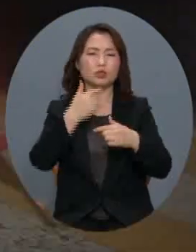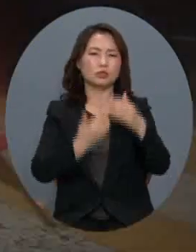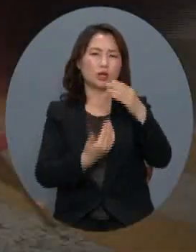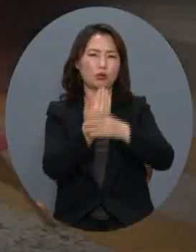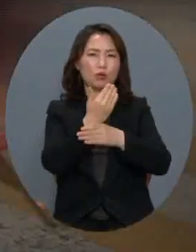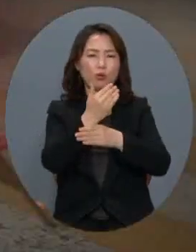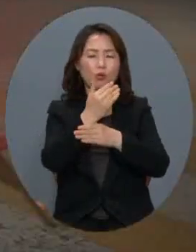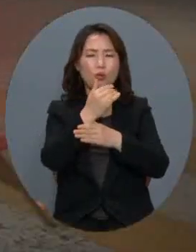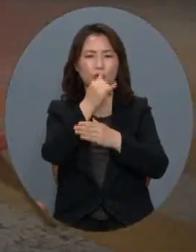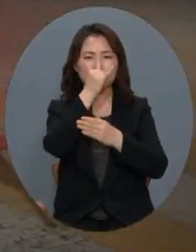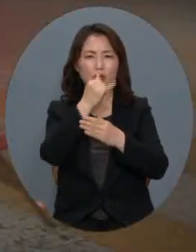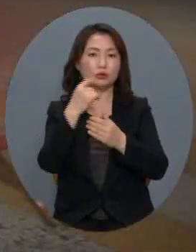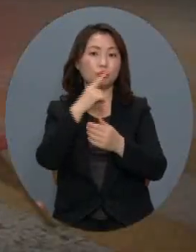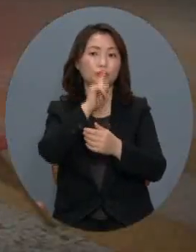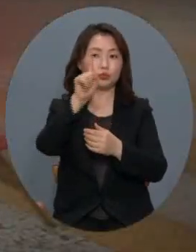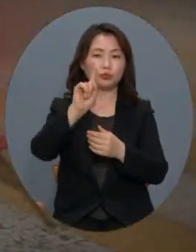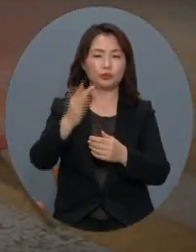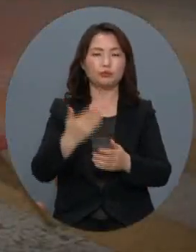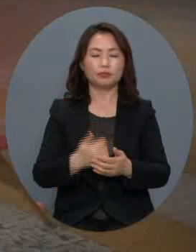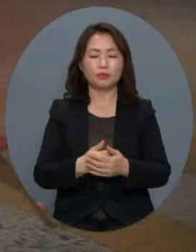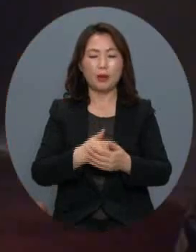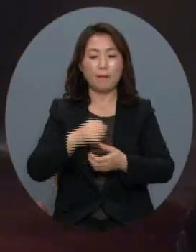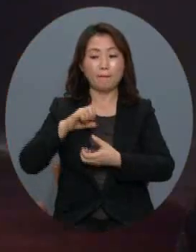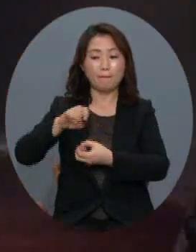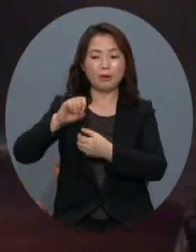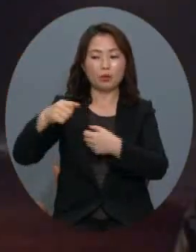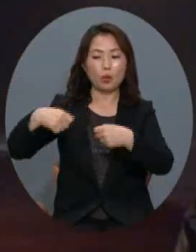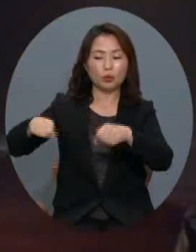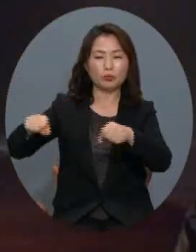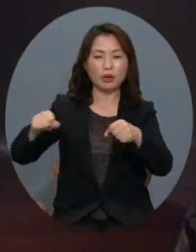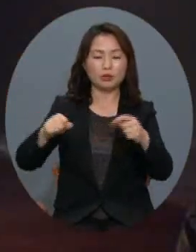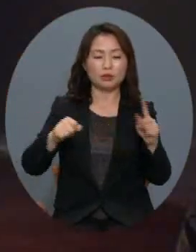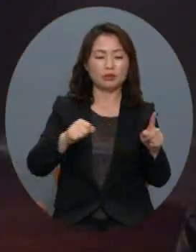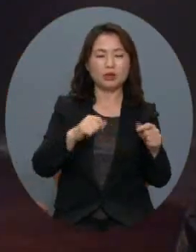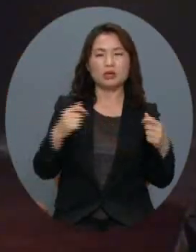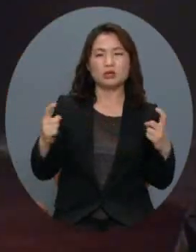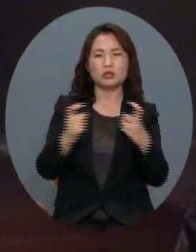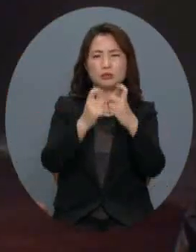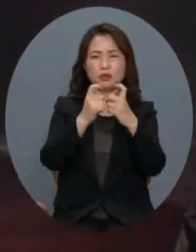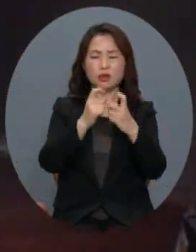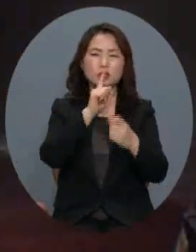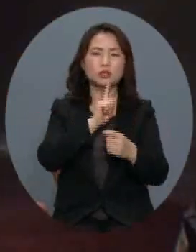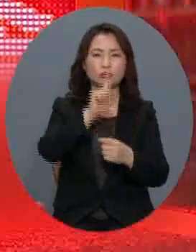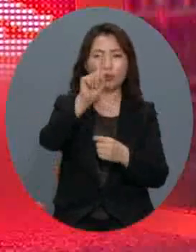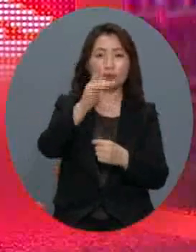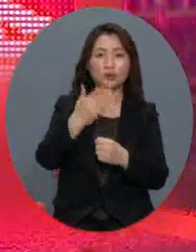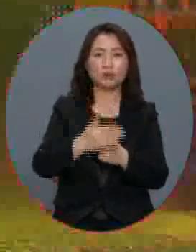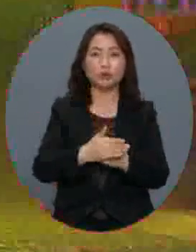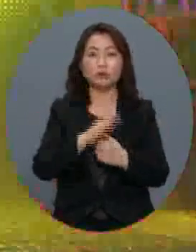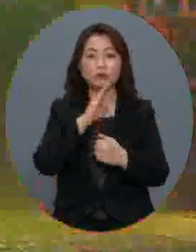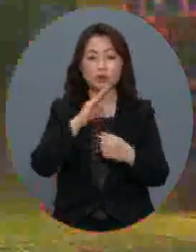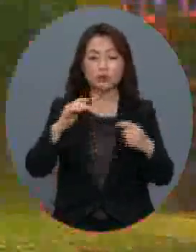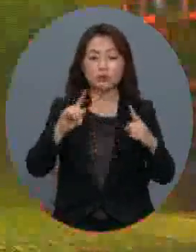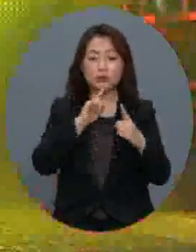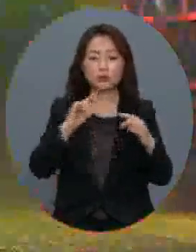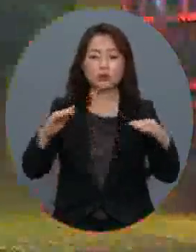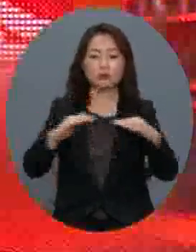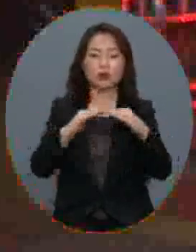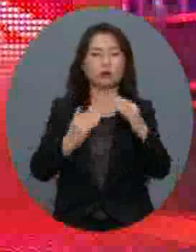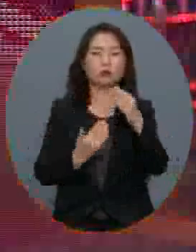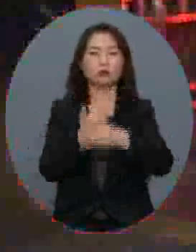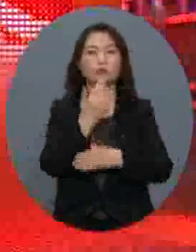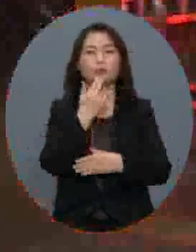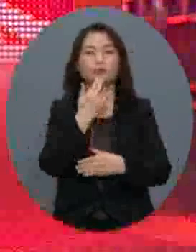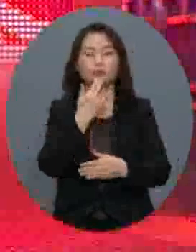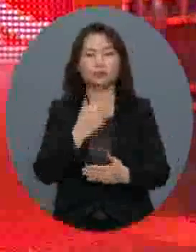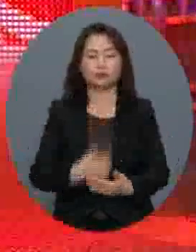신고가 접수됐습니다 배달을 하던 오토바이 운전자와 시비가 붙어 신고 된건데 실제 접촉사고 는 없었던